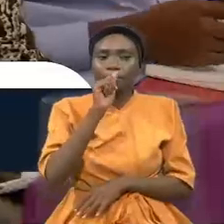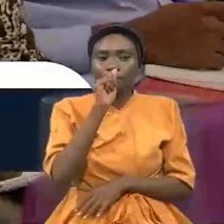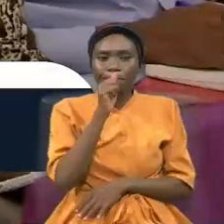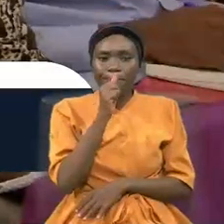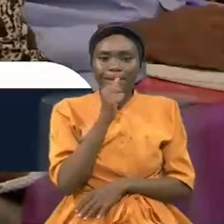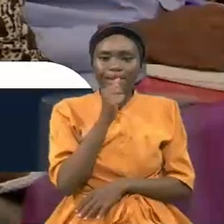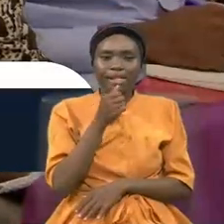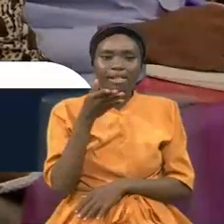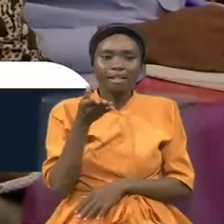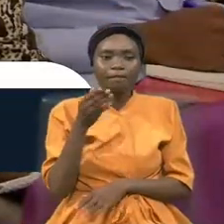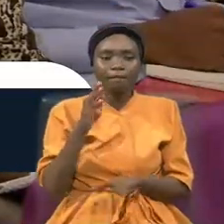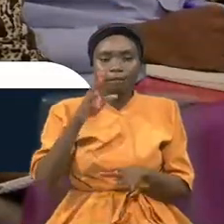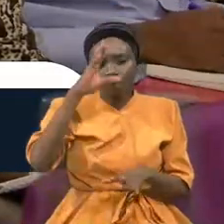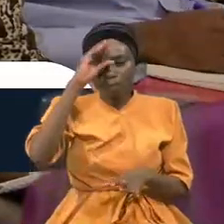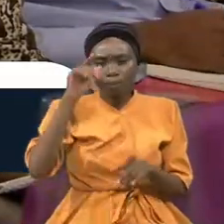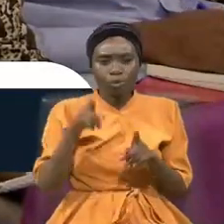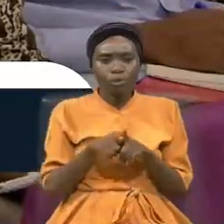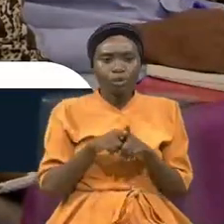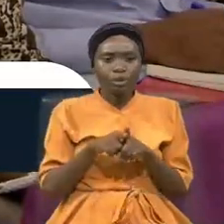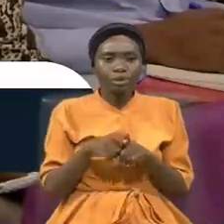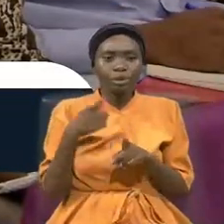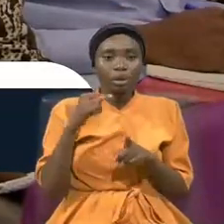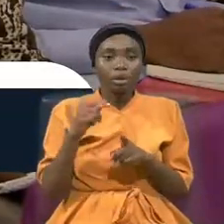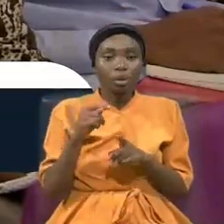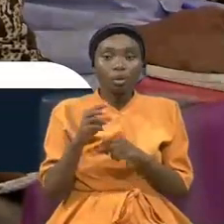Soyez donc patients, frères.